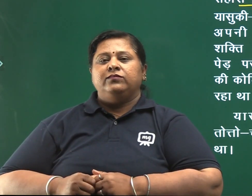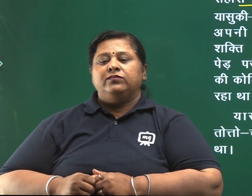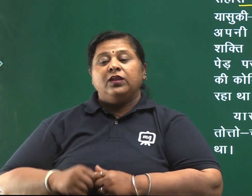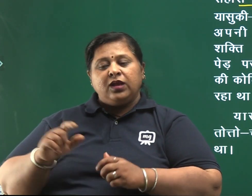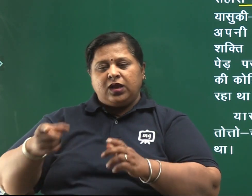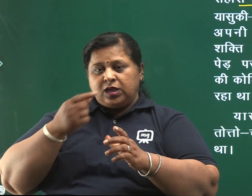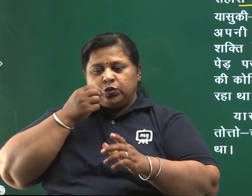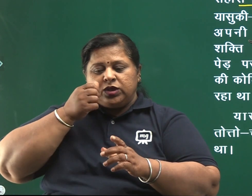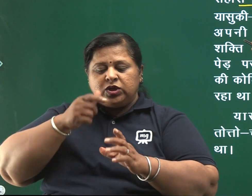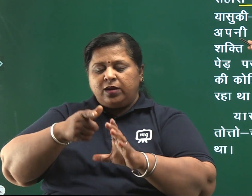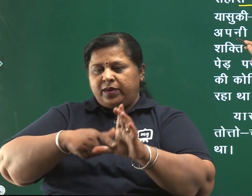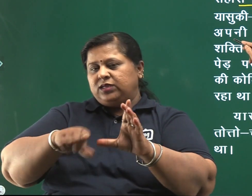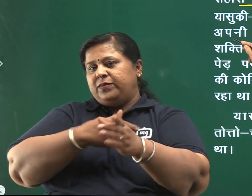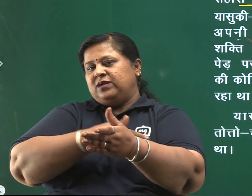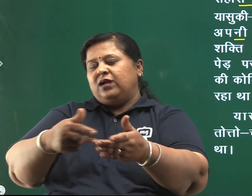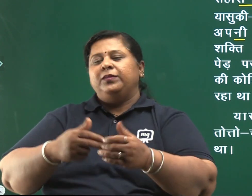यासुकी-चान भी